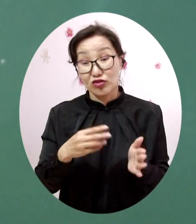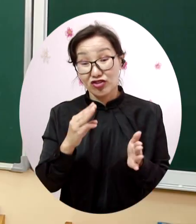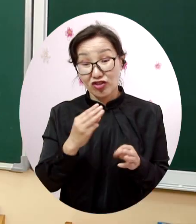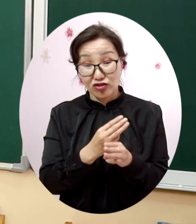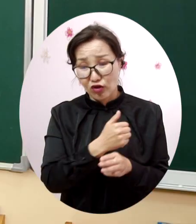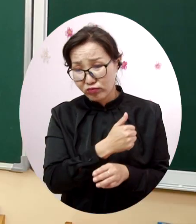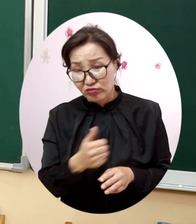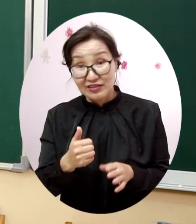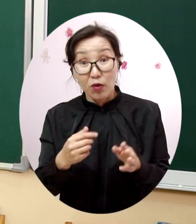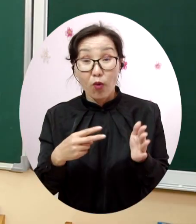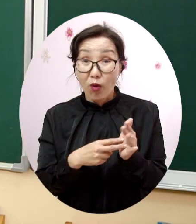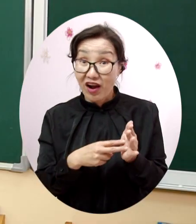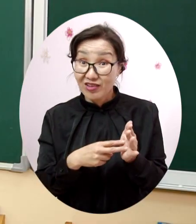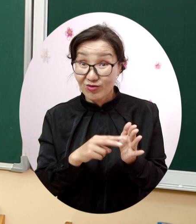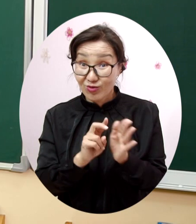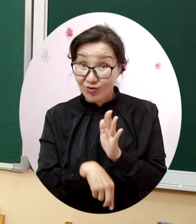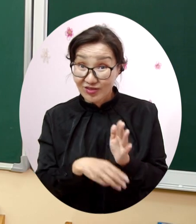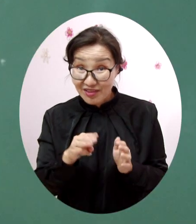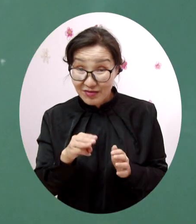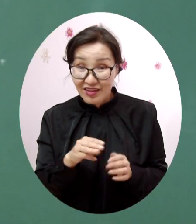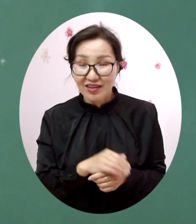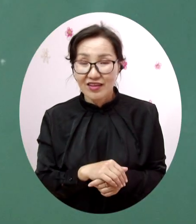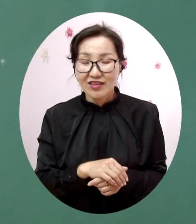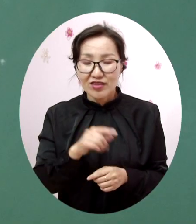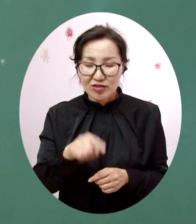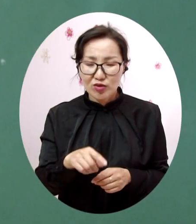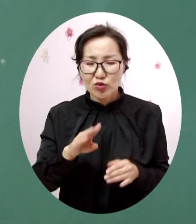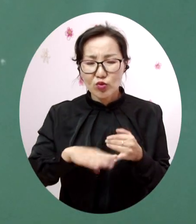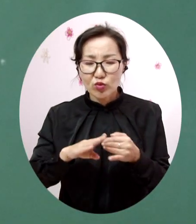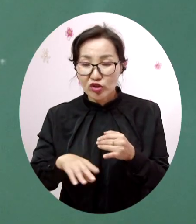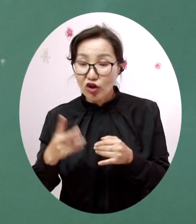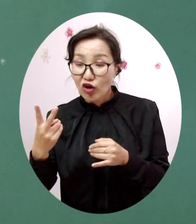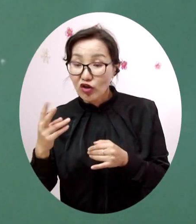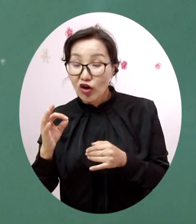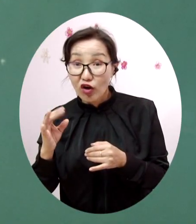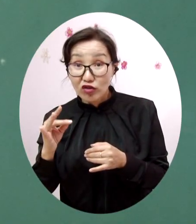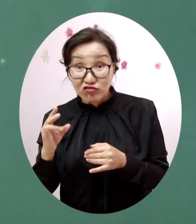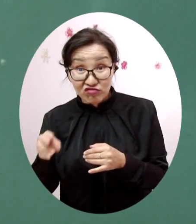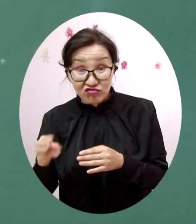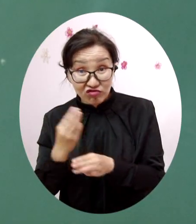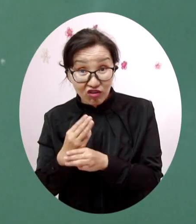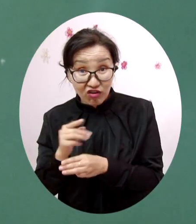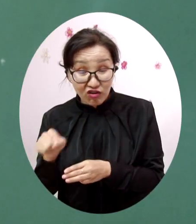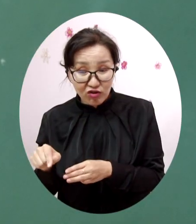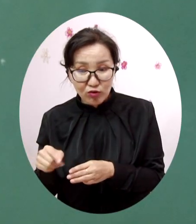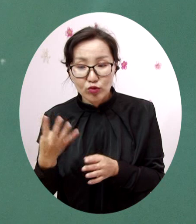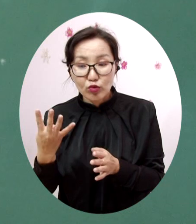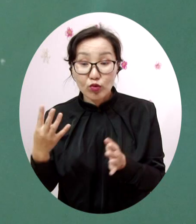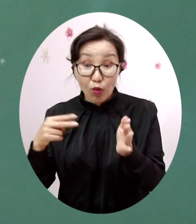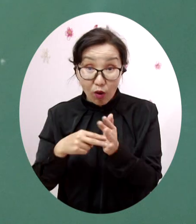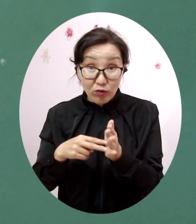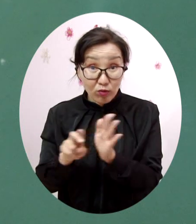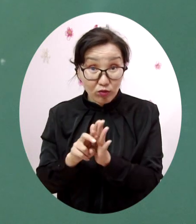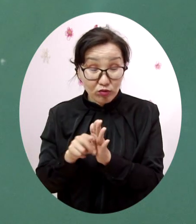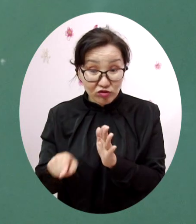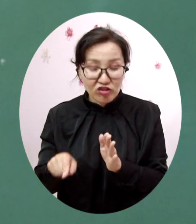Хуваагдахгүй байх нь. Тэгвэл 4-т хуваагдах тооны шинж маань сүүлийн 2 орно нь сүүлийн 2 орно нь 4-т